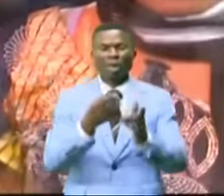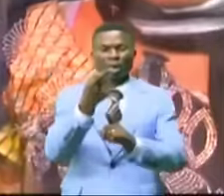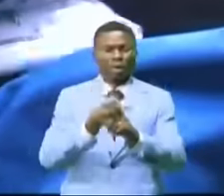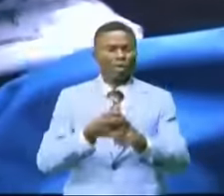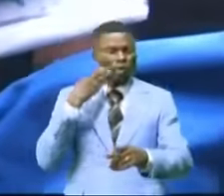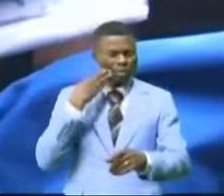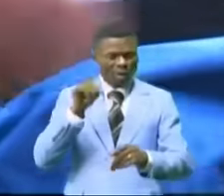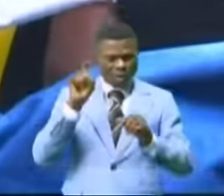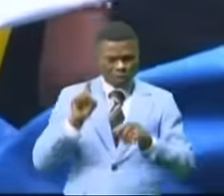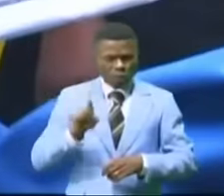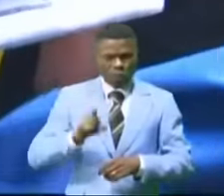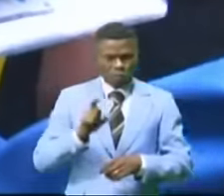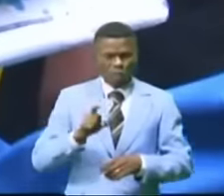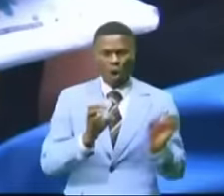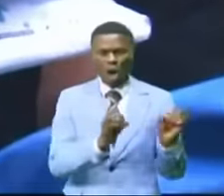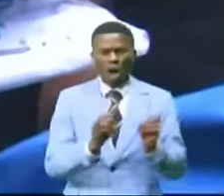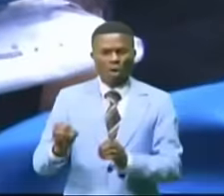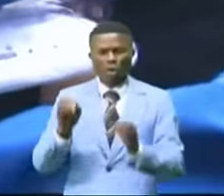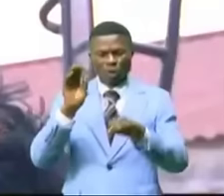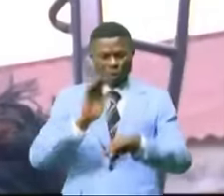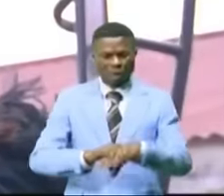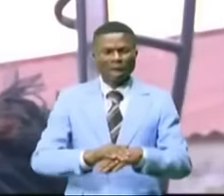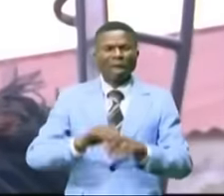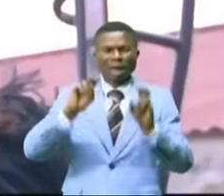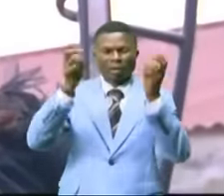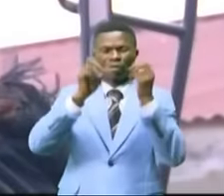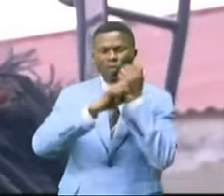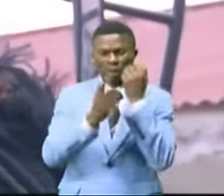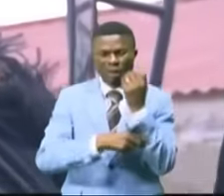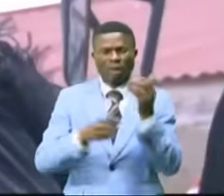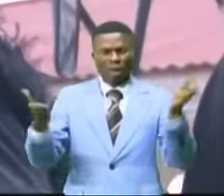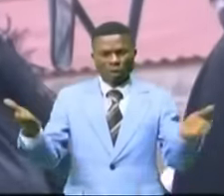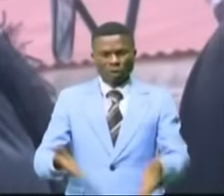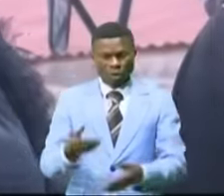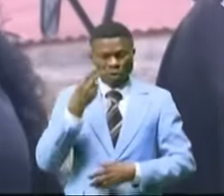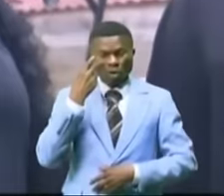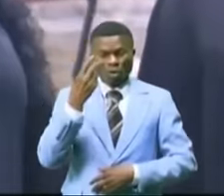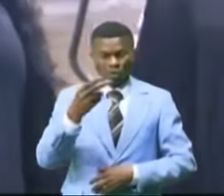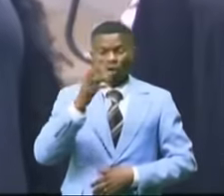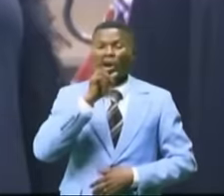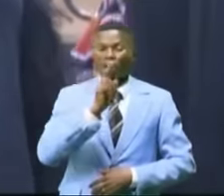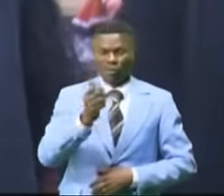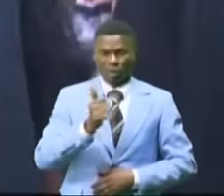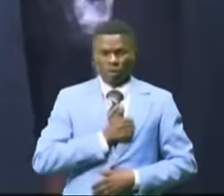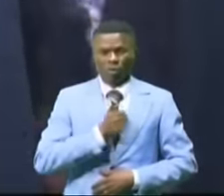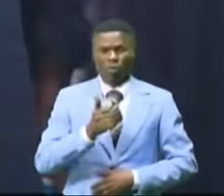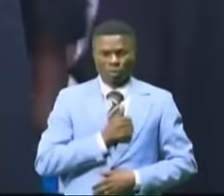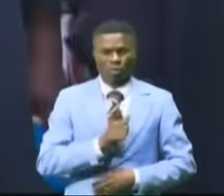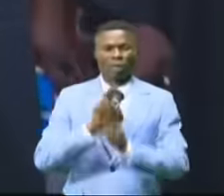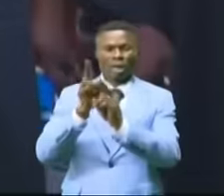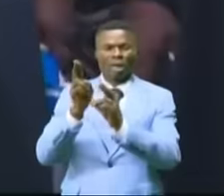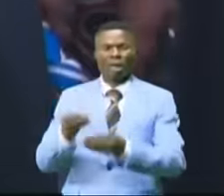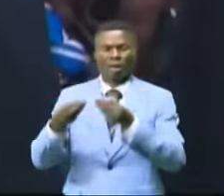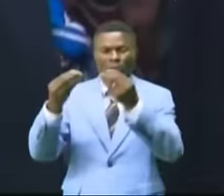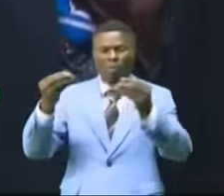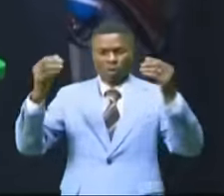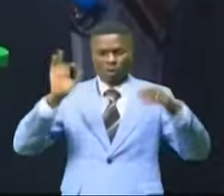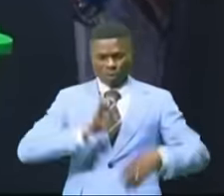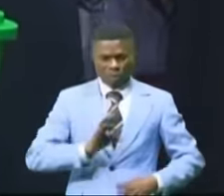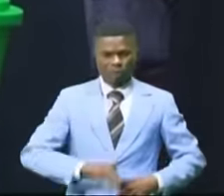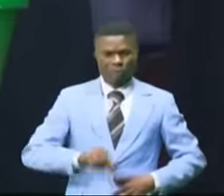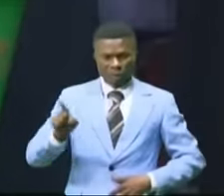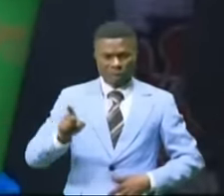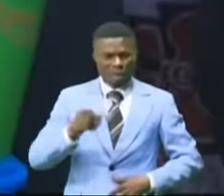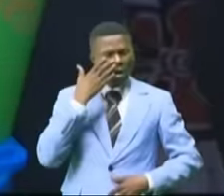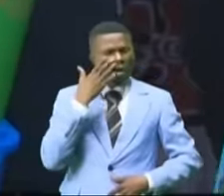être à Goma. Nous voilà, nous sommes là. Nous avons vu la réalité et nous allons faire les rapports à qui des droits. Ça